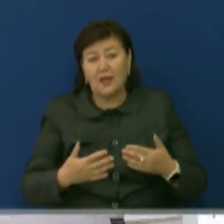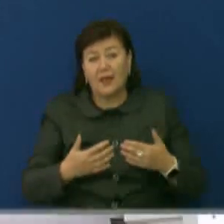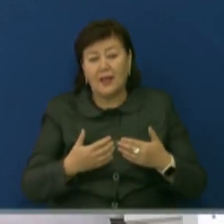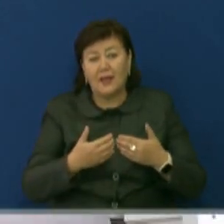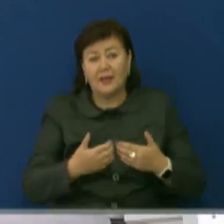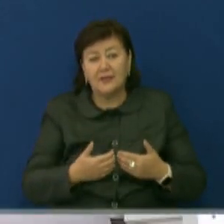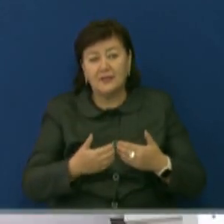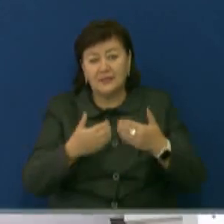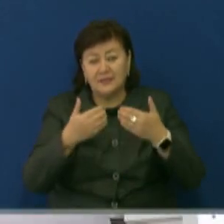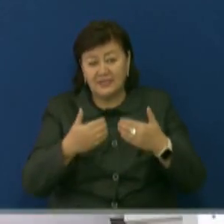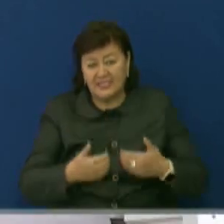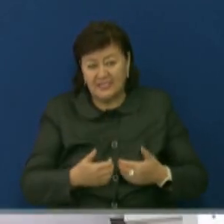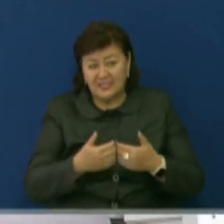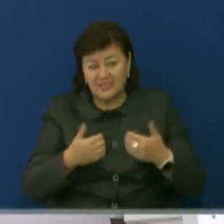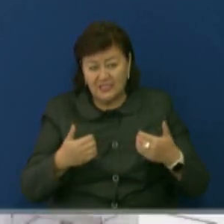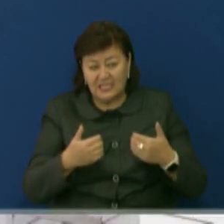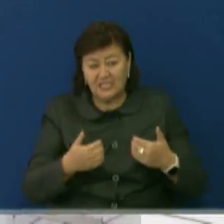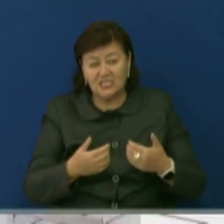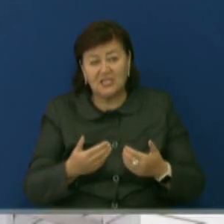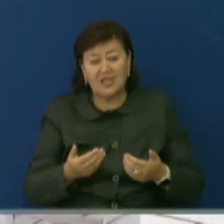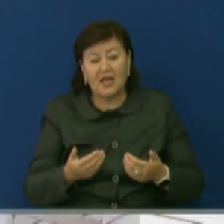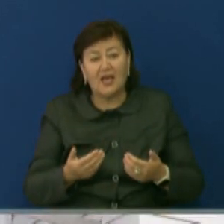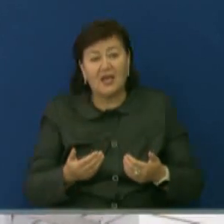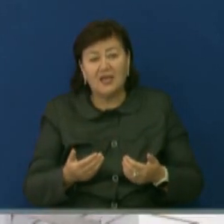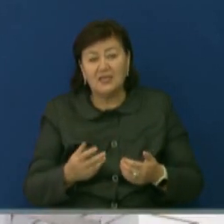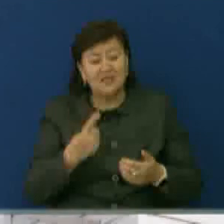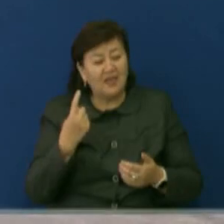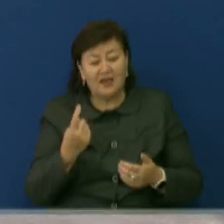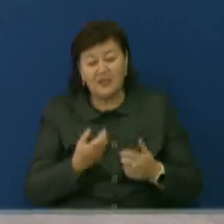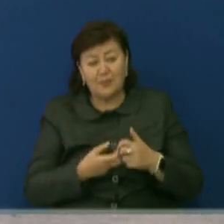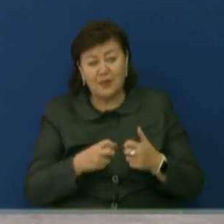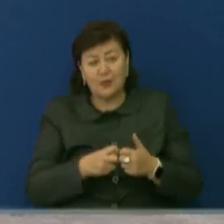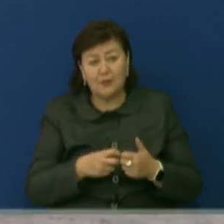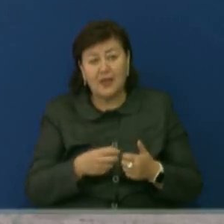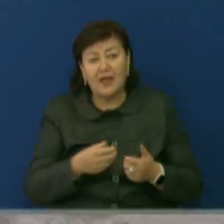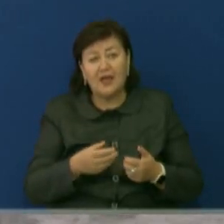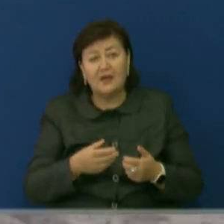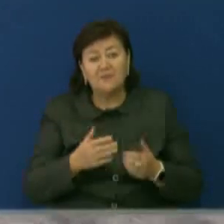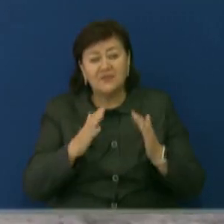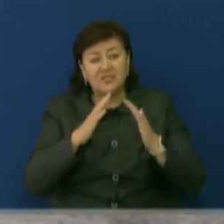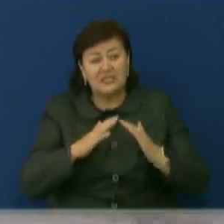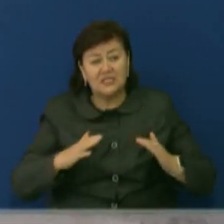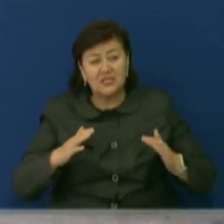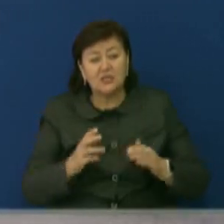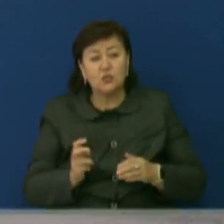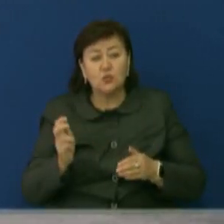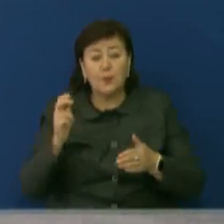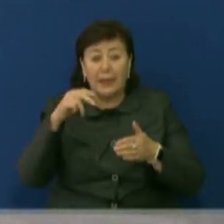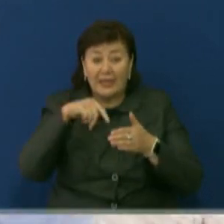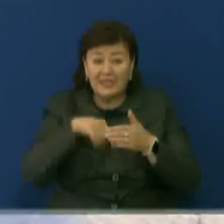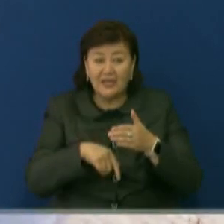единственная проблема. Ранее их беспокоила крыша, через которую в дождливые периоды проникала вода внутрь